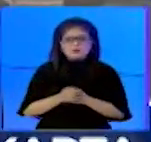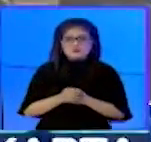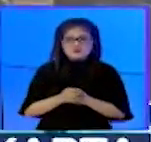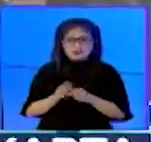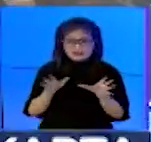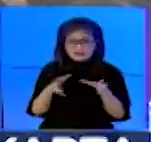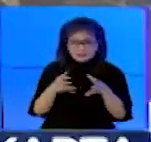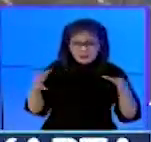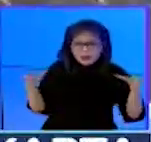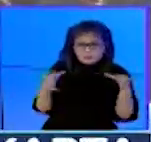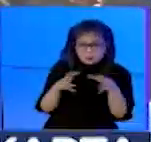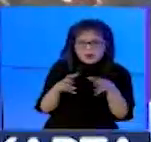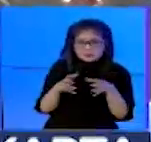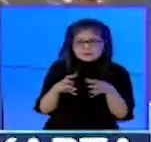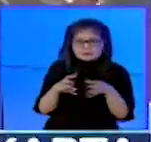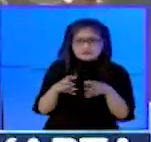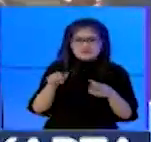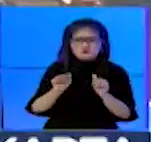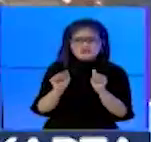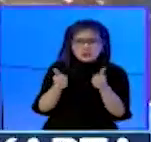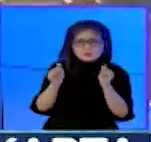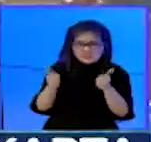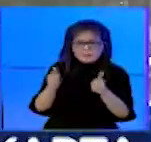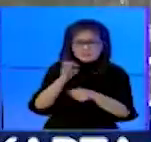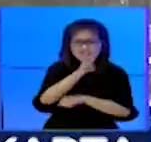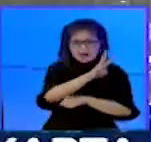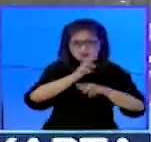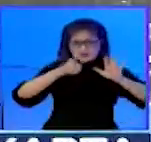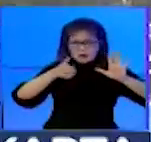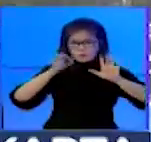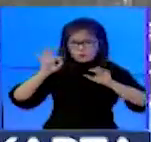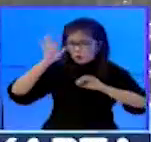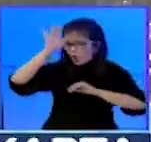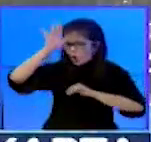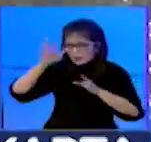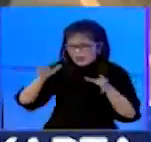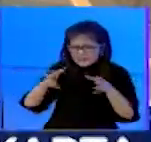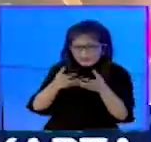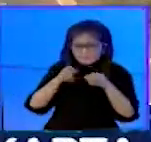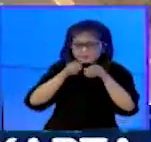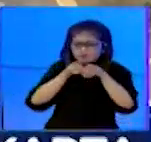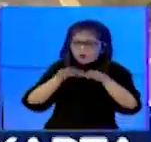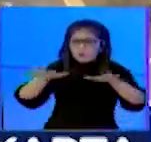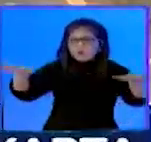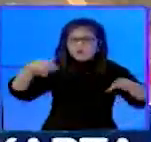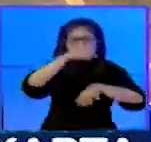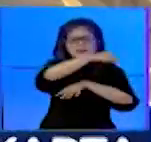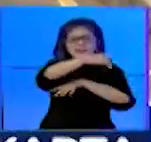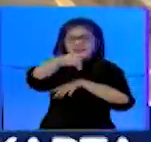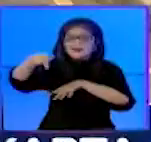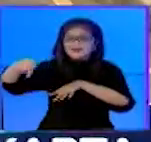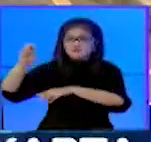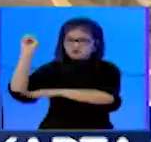personil gabungan juga sudah menyiapkan sebanyak 360 personil yang akan disebarkan ke sejumlah titik di kawasan Puncak